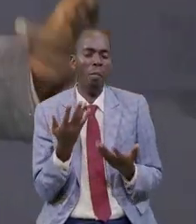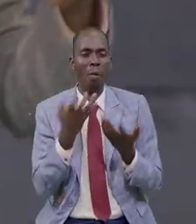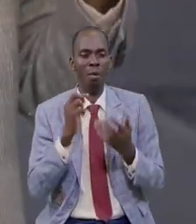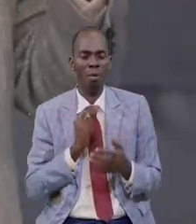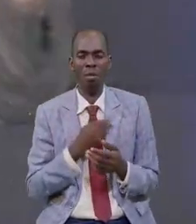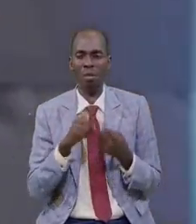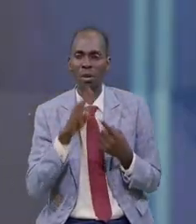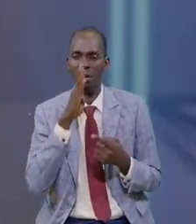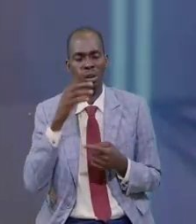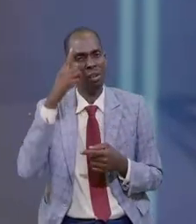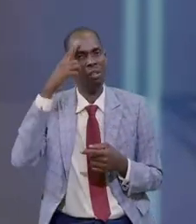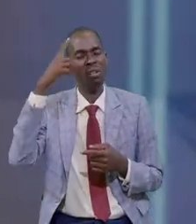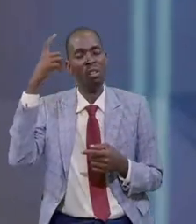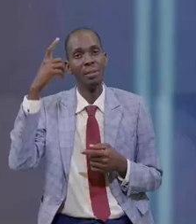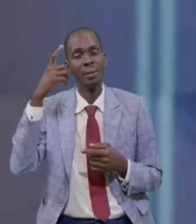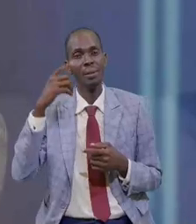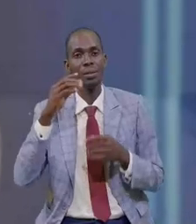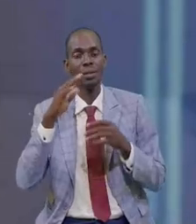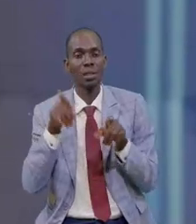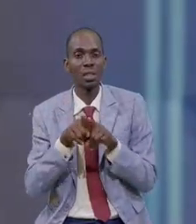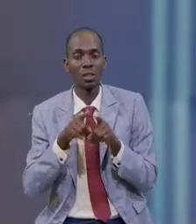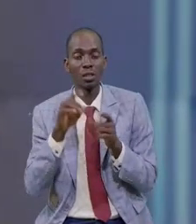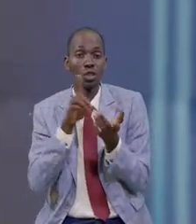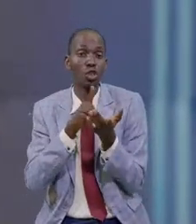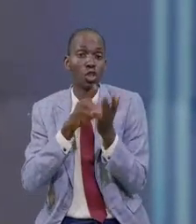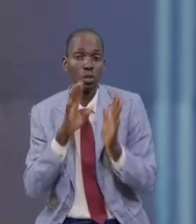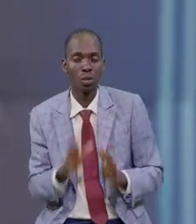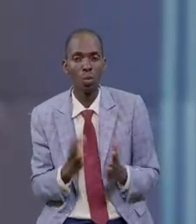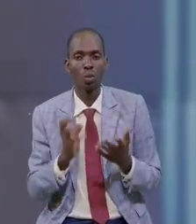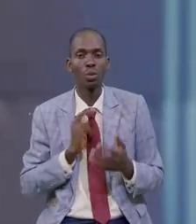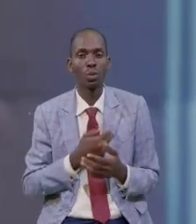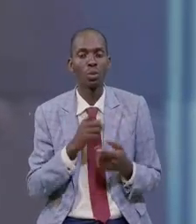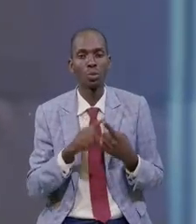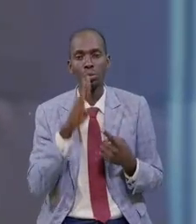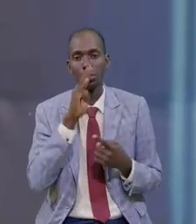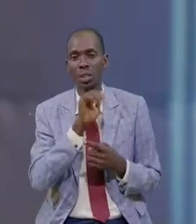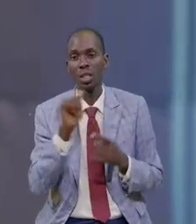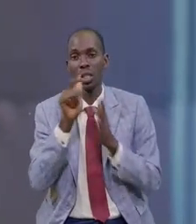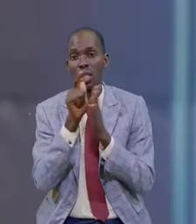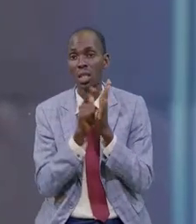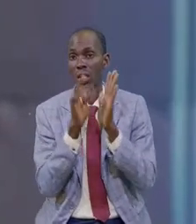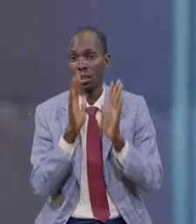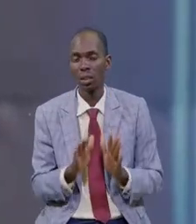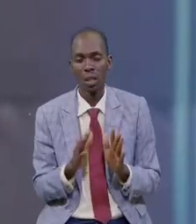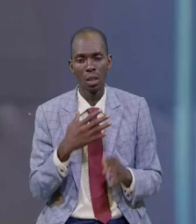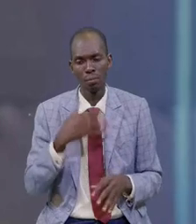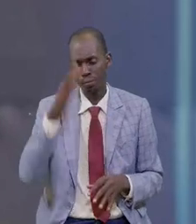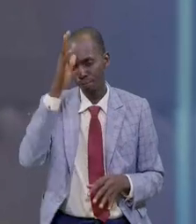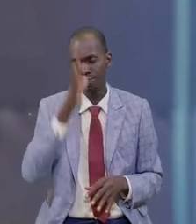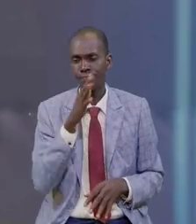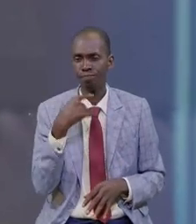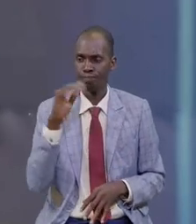être avocat être un ingénieur et ils disent ah non tu dois être un